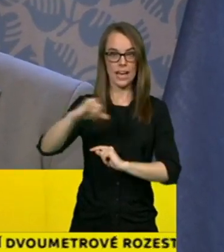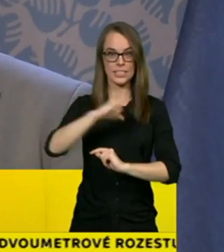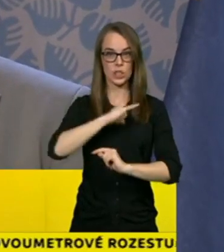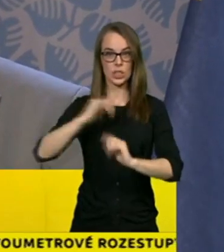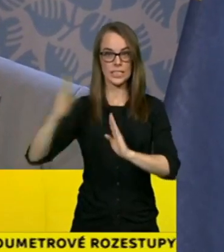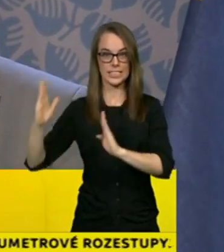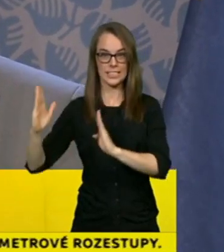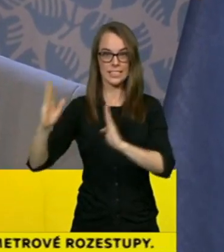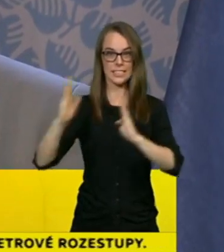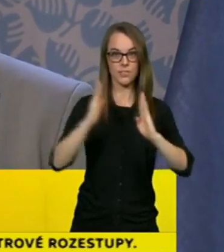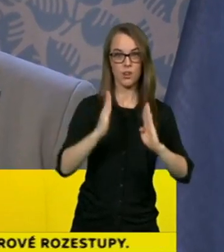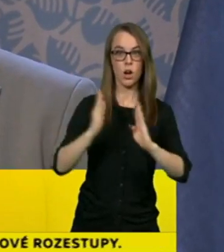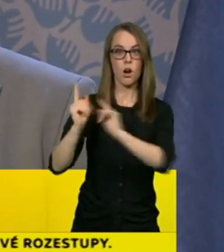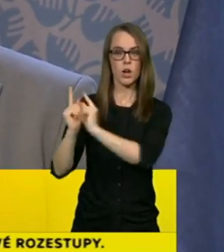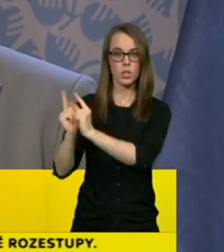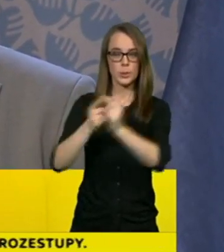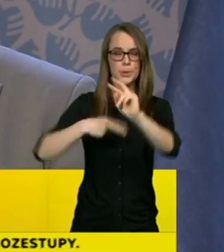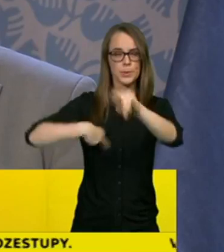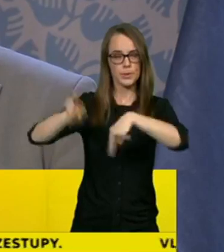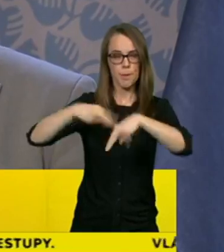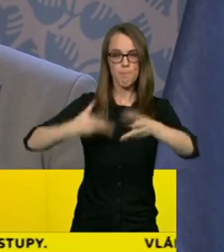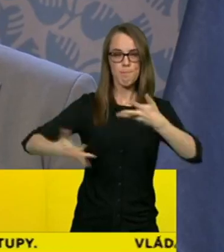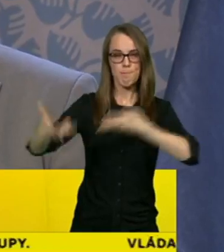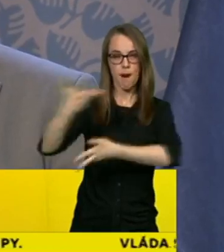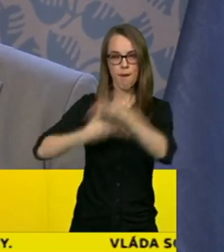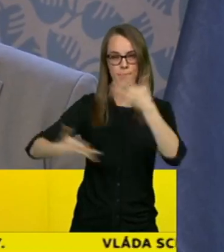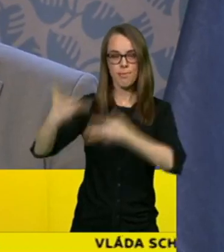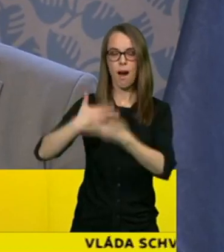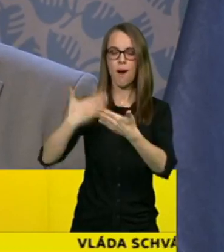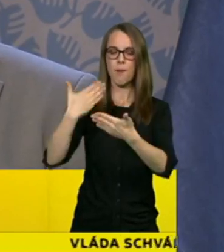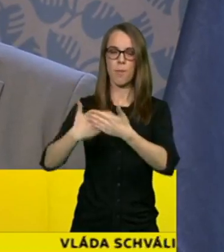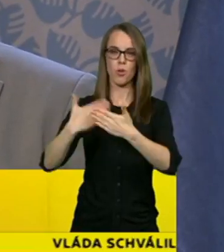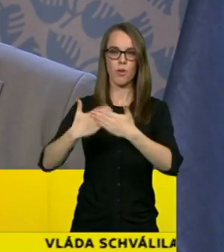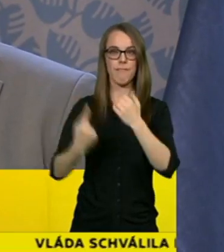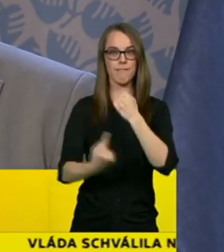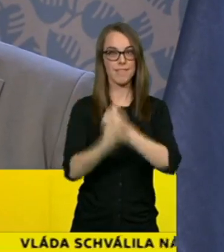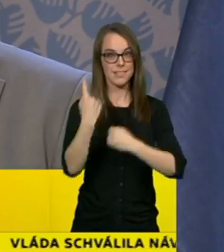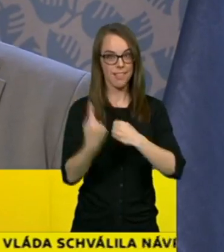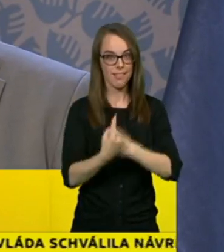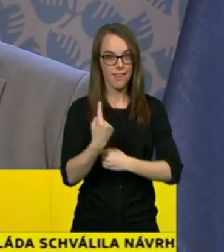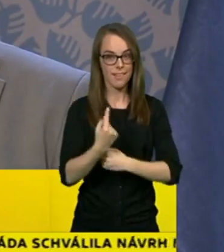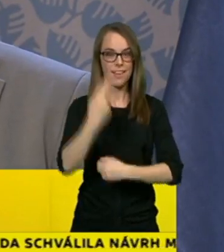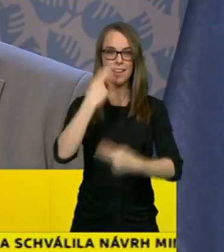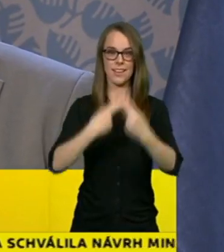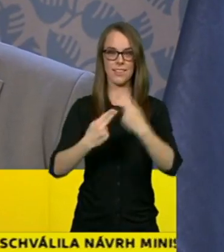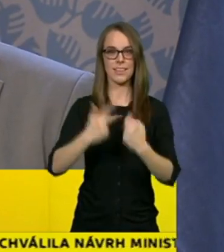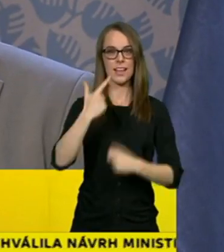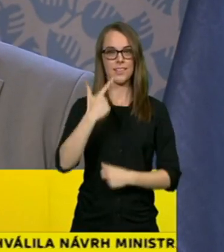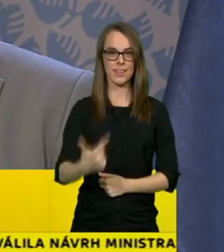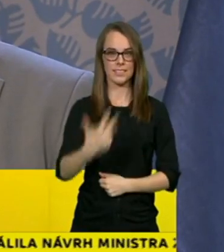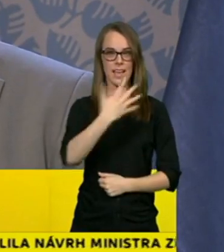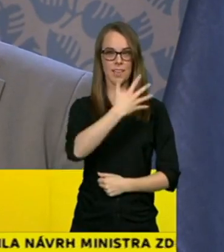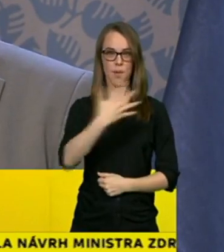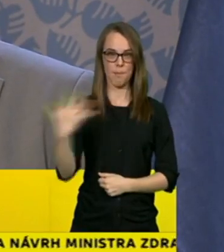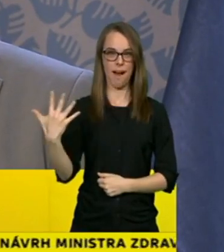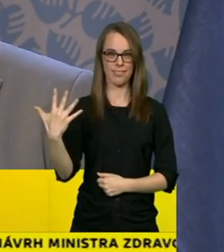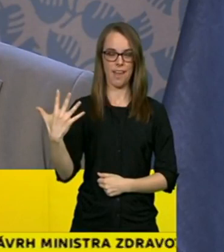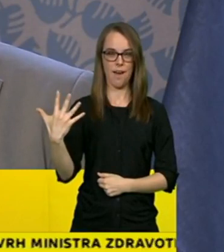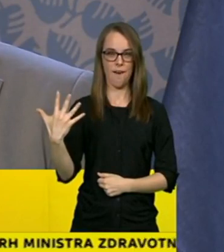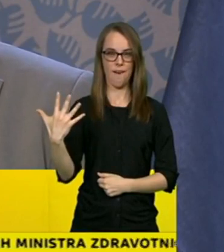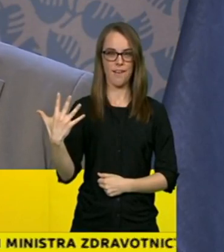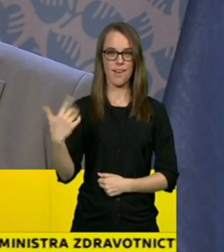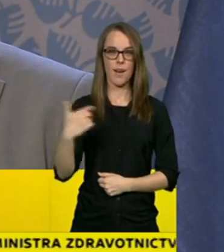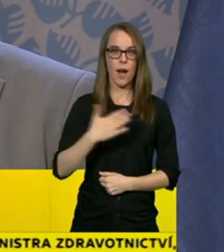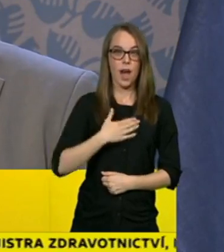po dlouhé diskuzi vlastně byl zvolen kompromisní termín, což byl ten termín 25. května. Z hlediska